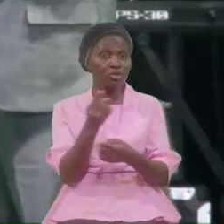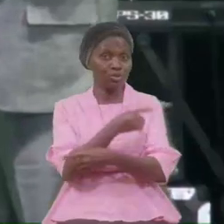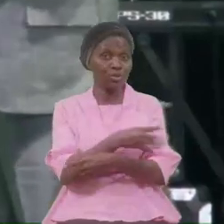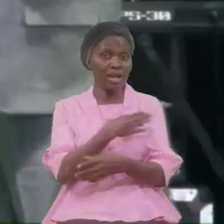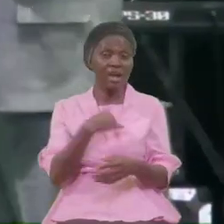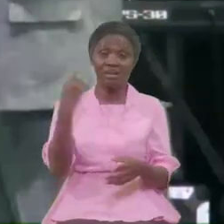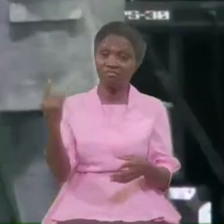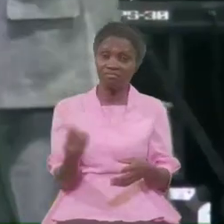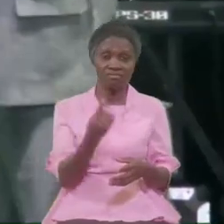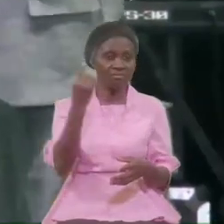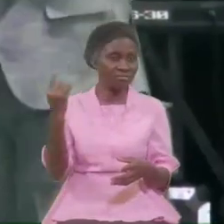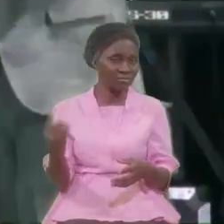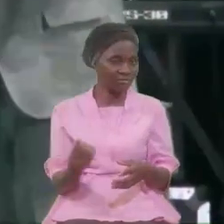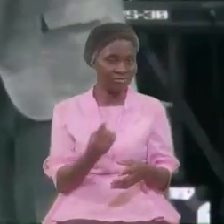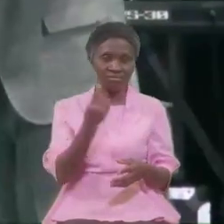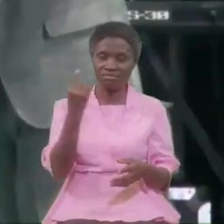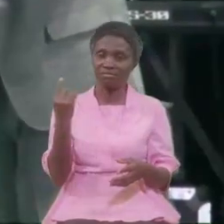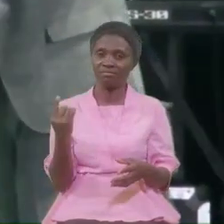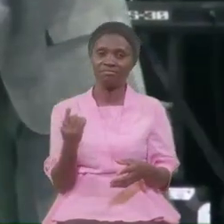Hier, aujourd'hui et éternellement,